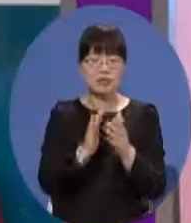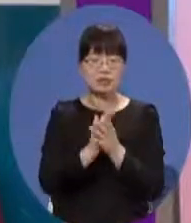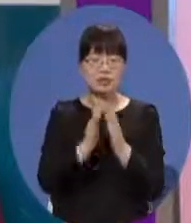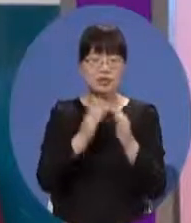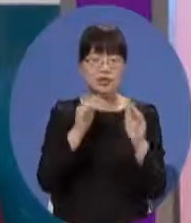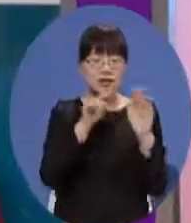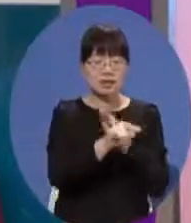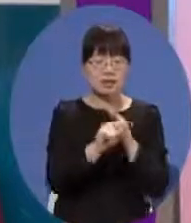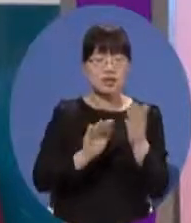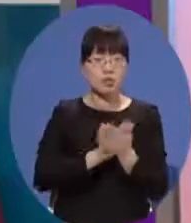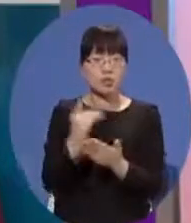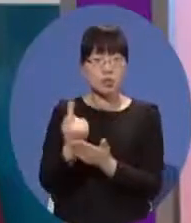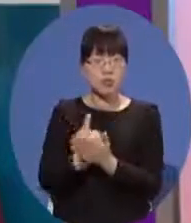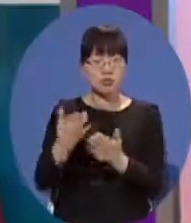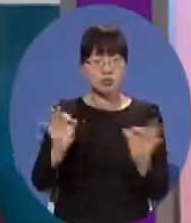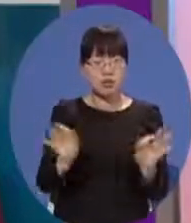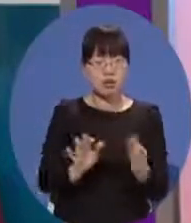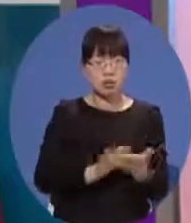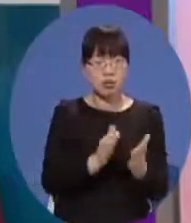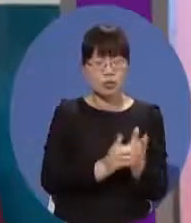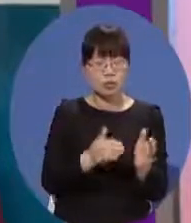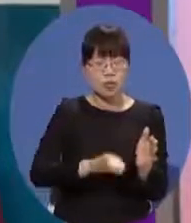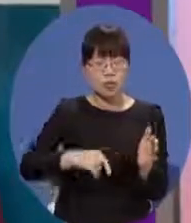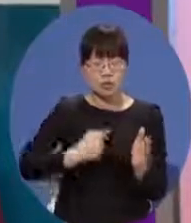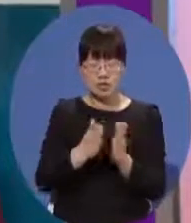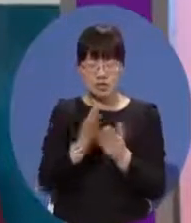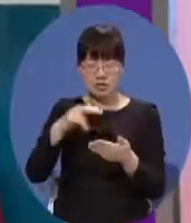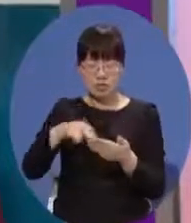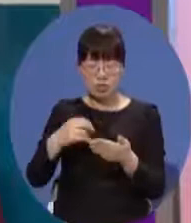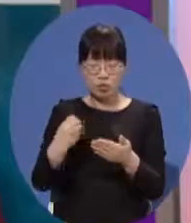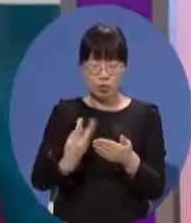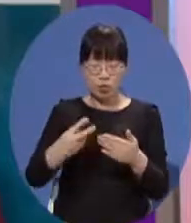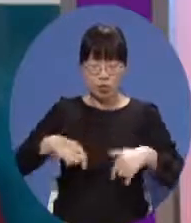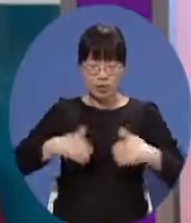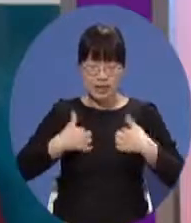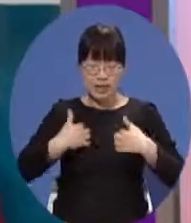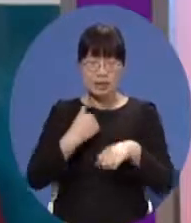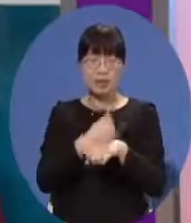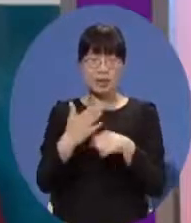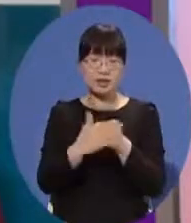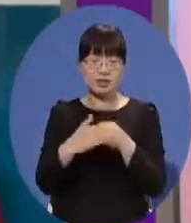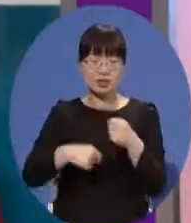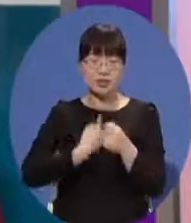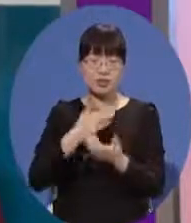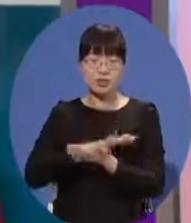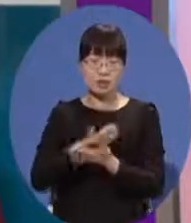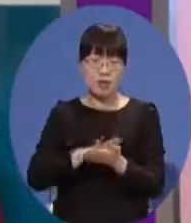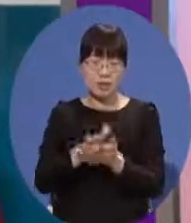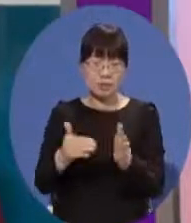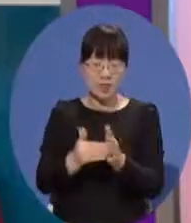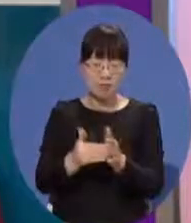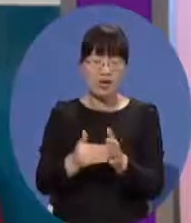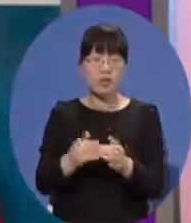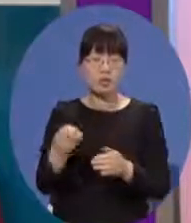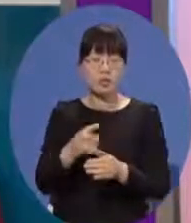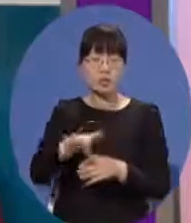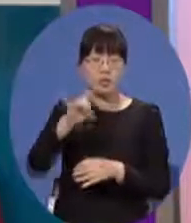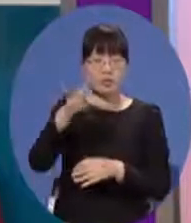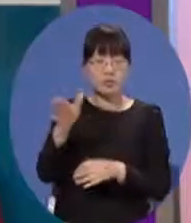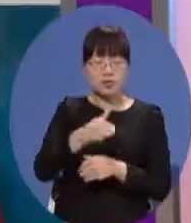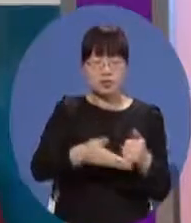와도 잠깐은 노는데 그다음에 혼자 책을 보거나 뭐 게임을 하거나 이런 걸로 혼자 놀아버리는 경우. 아니면